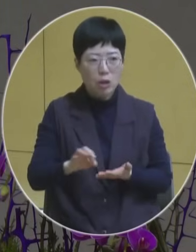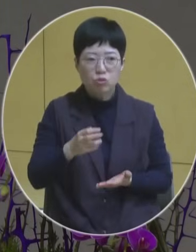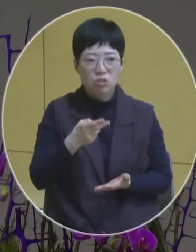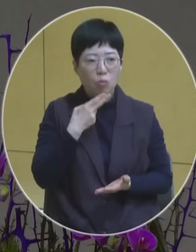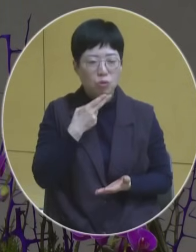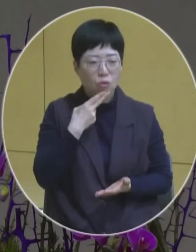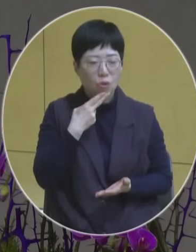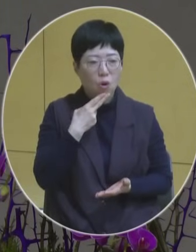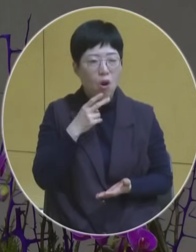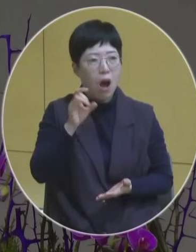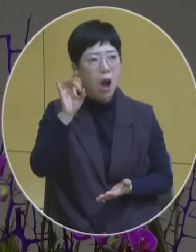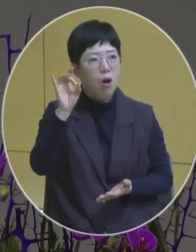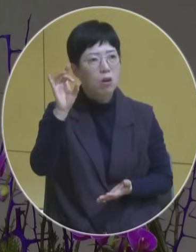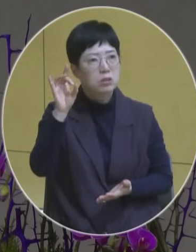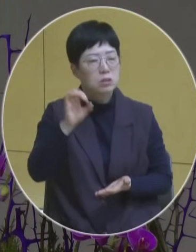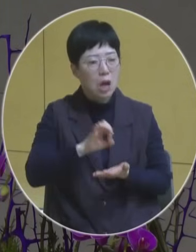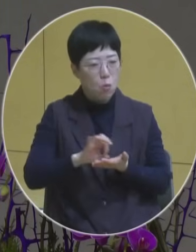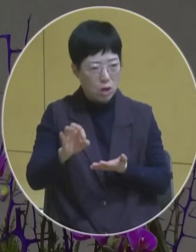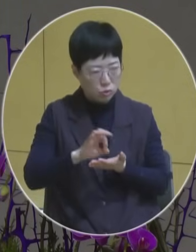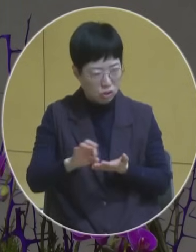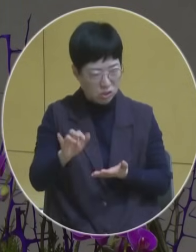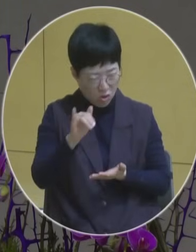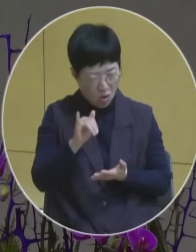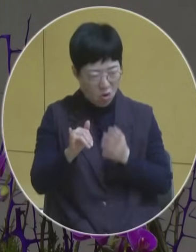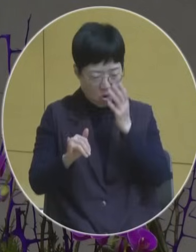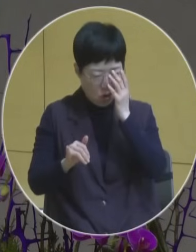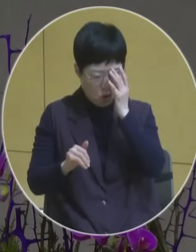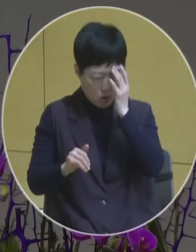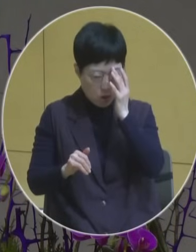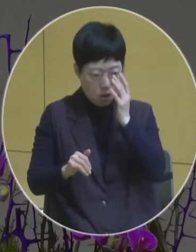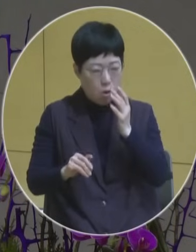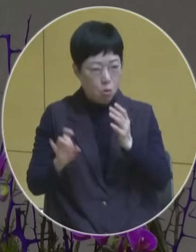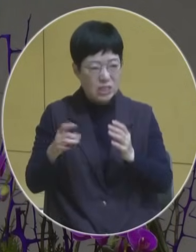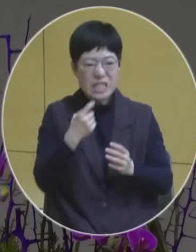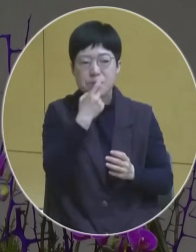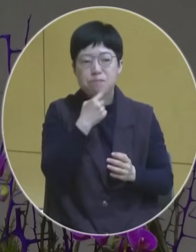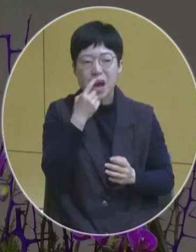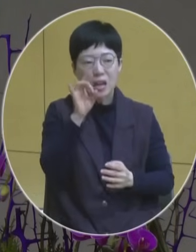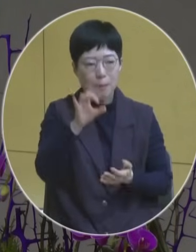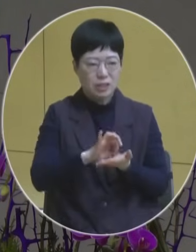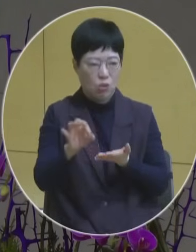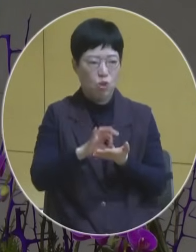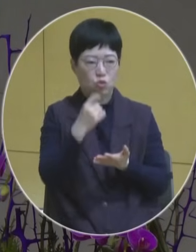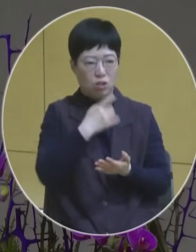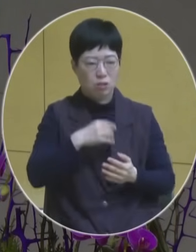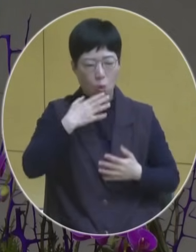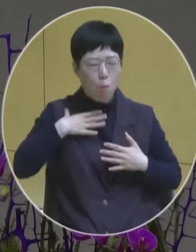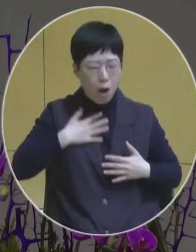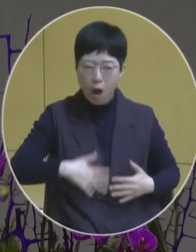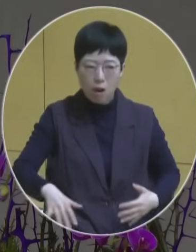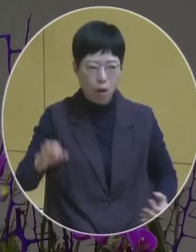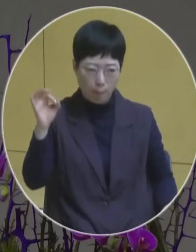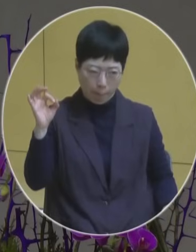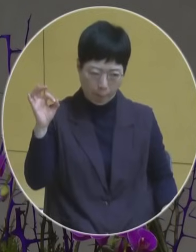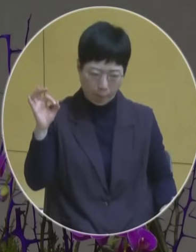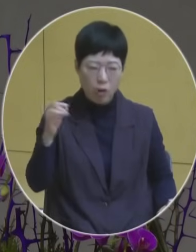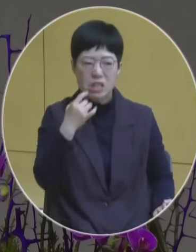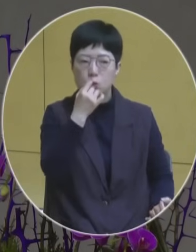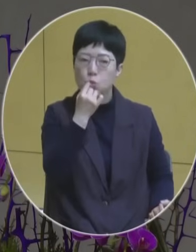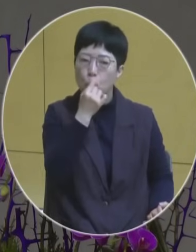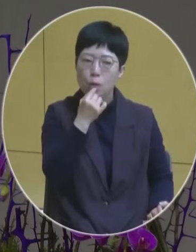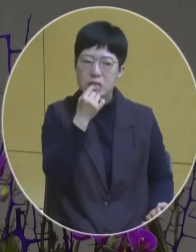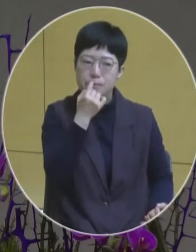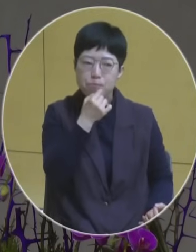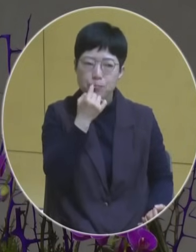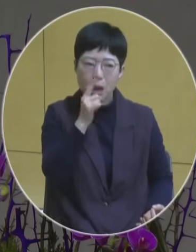없고, 그가 유일하게 자신의 의지대로 움직일 수 있는 것은 입밖에 없었다고 합니다. 조그만 입으로,